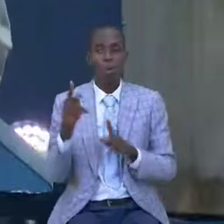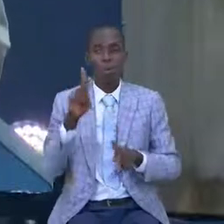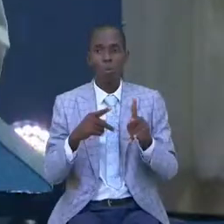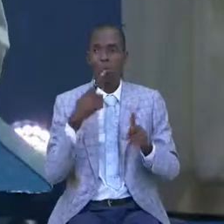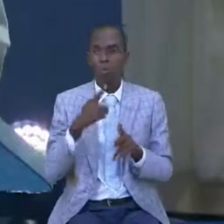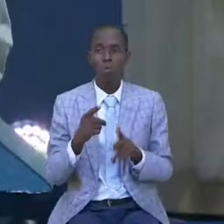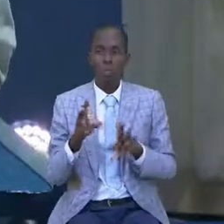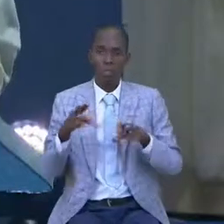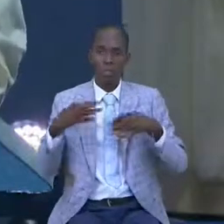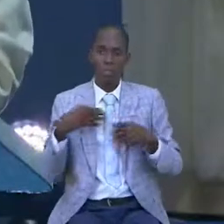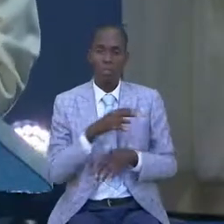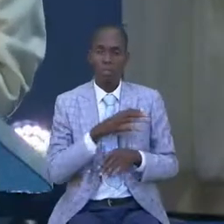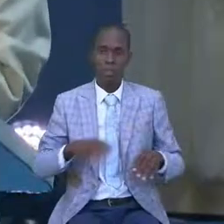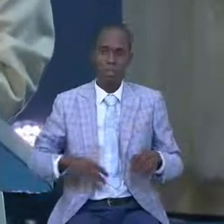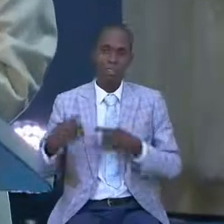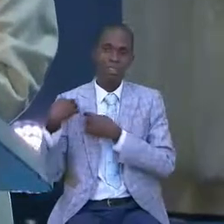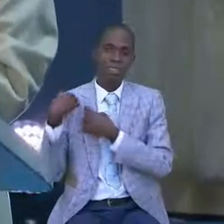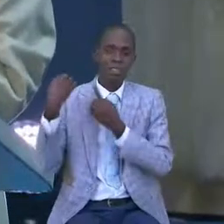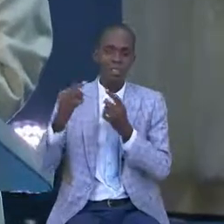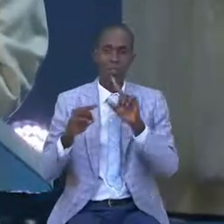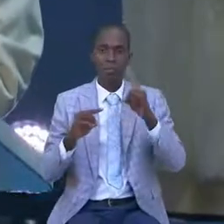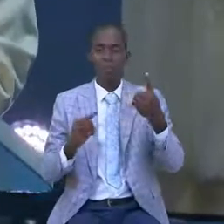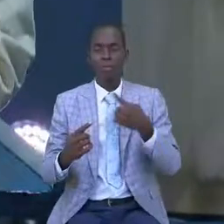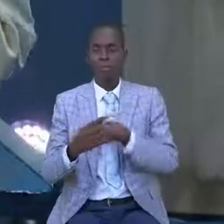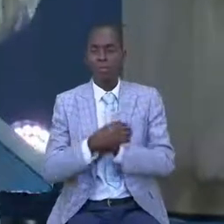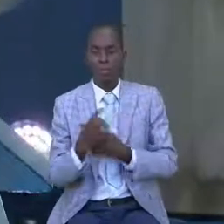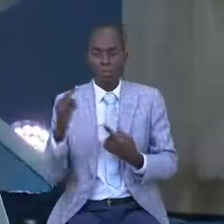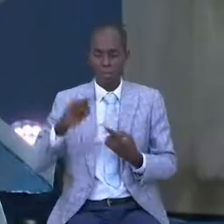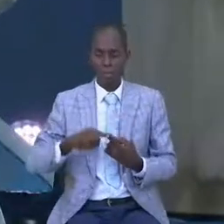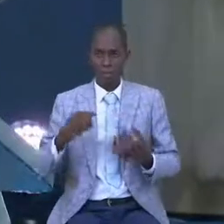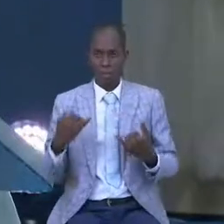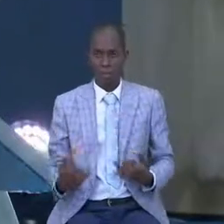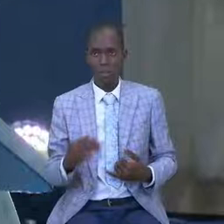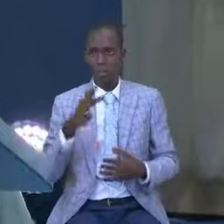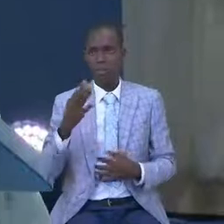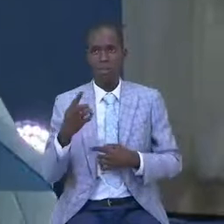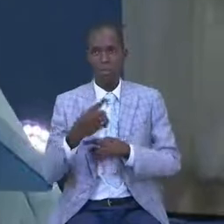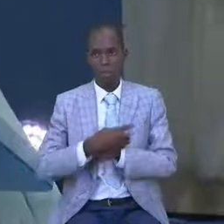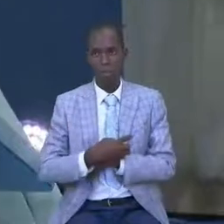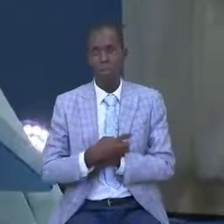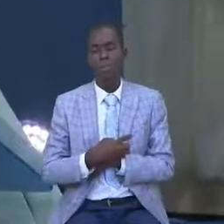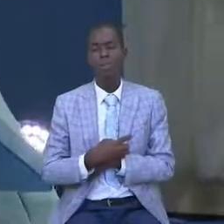avec Jésus. C'est un programme pour tous les nouveaux convertis